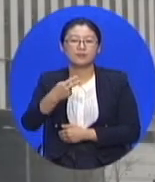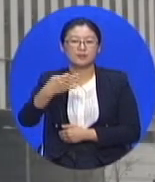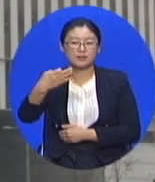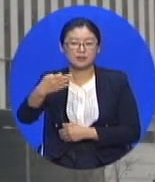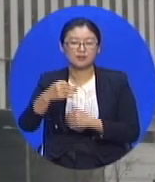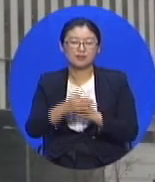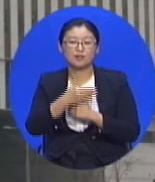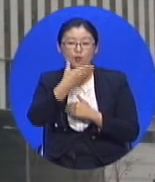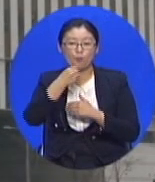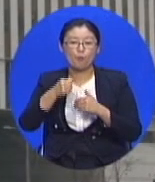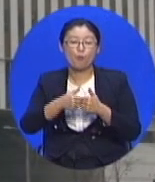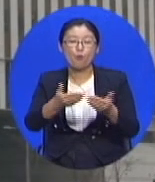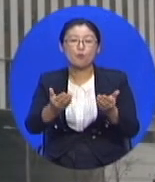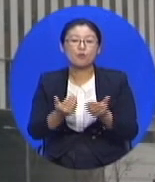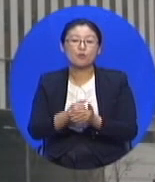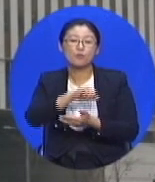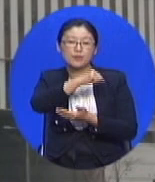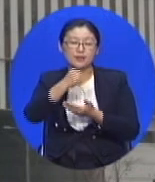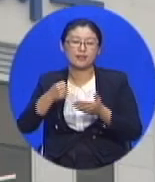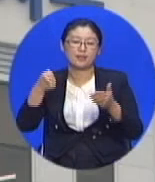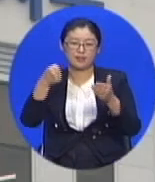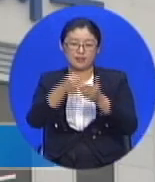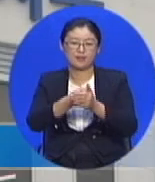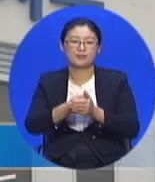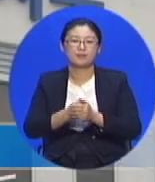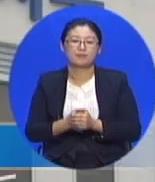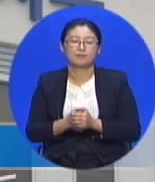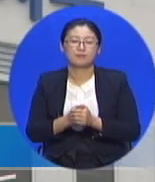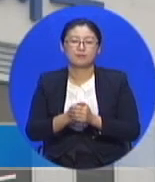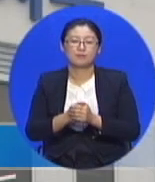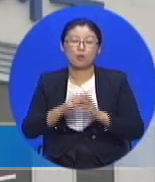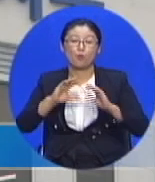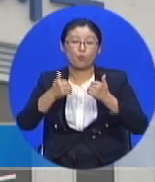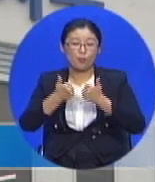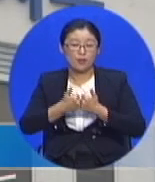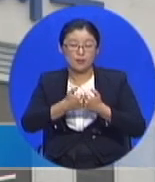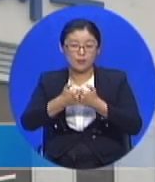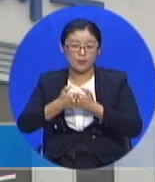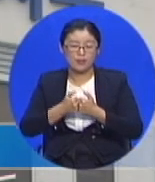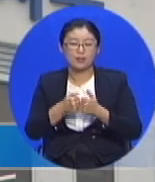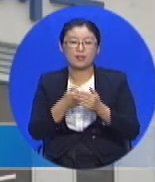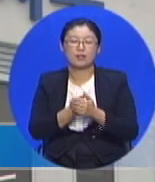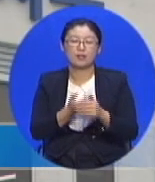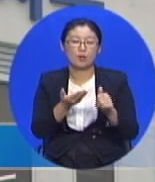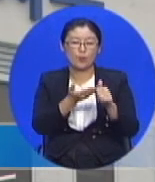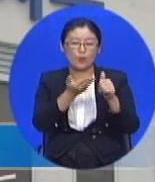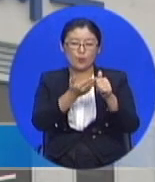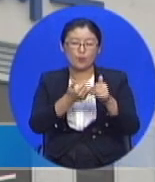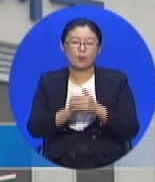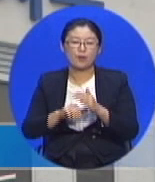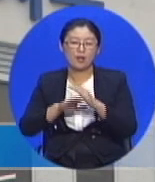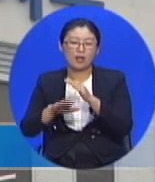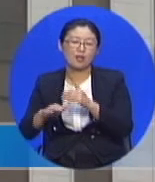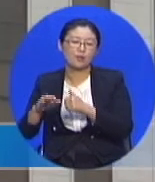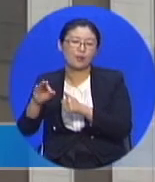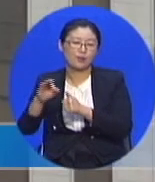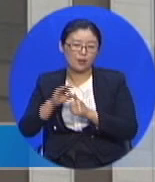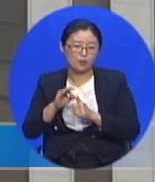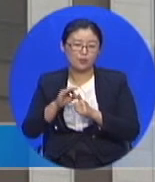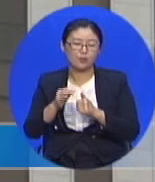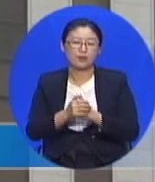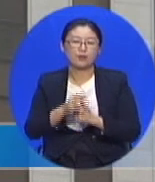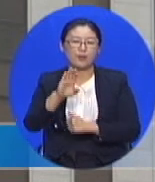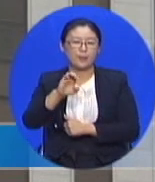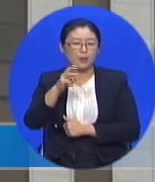2014년도 보건복지부 예산이 최종 확정됐습니다. 국회 심의 과정에서 영유아 보육료와 가정 양육수당 등